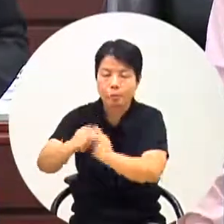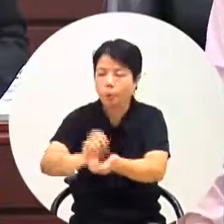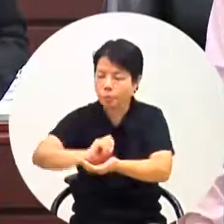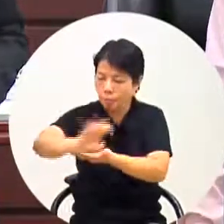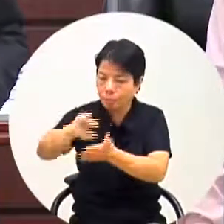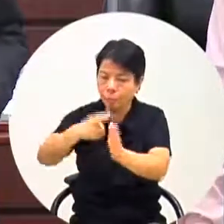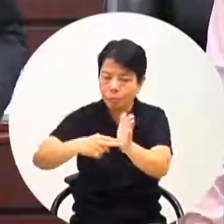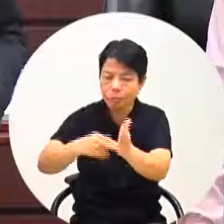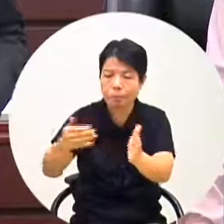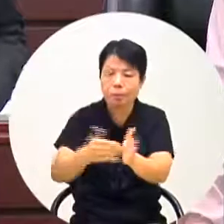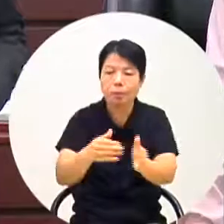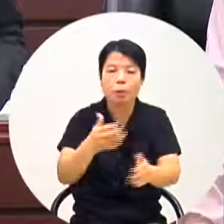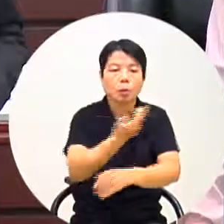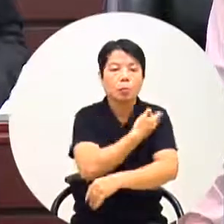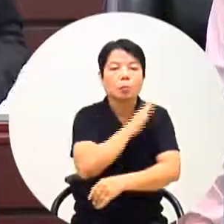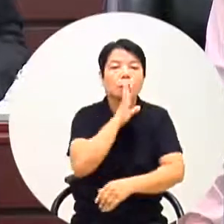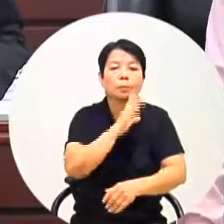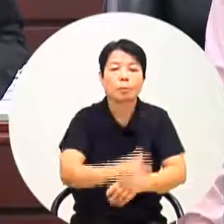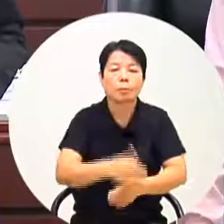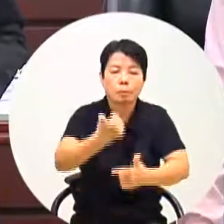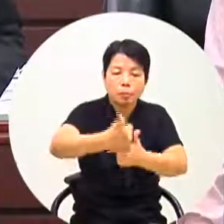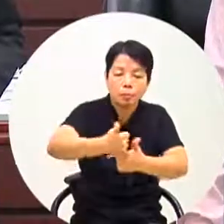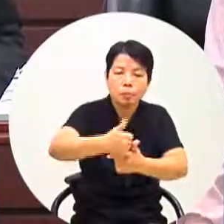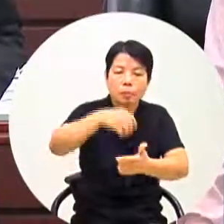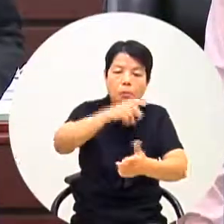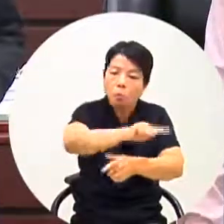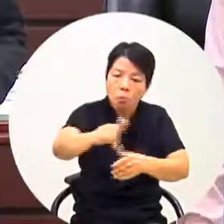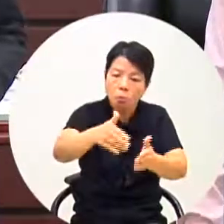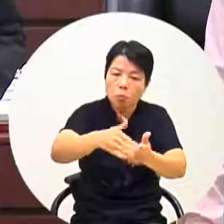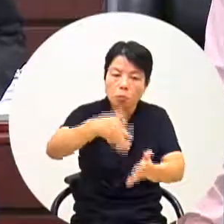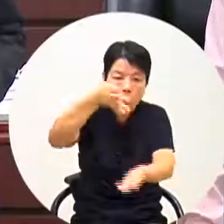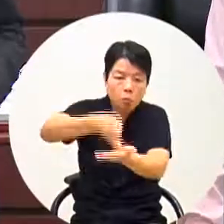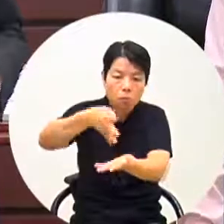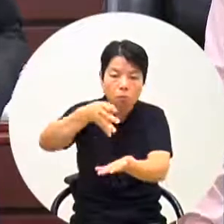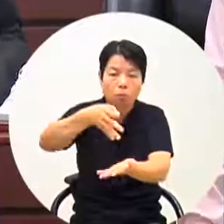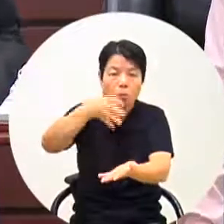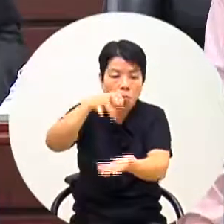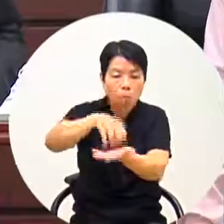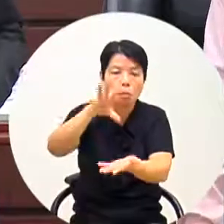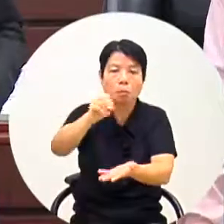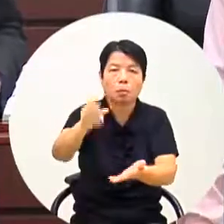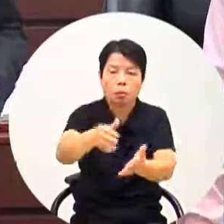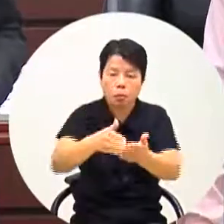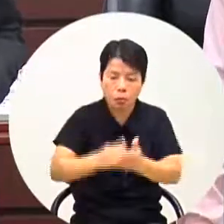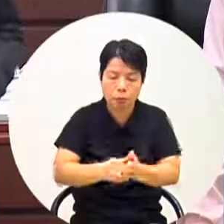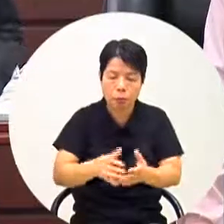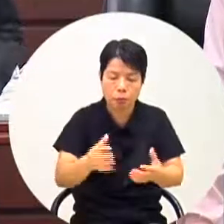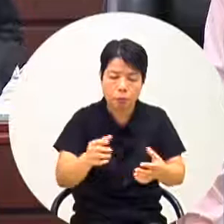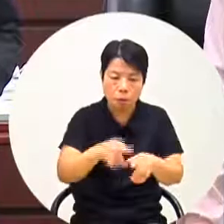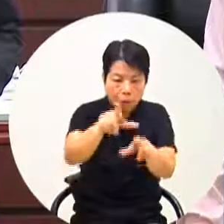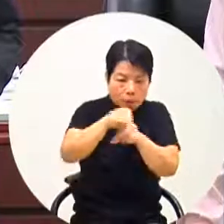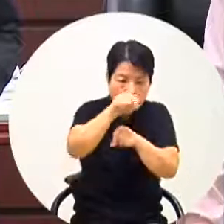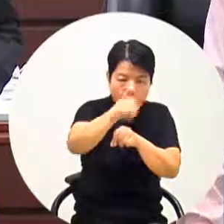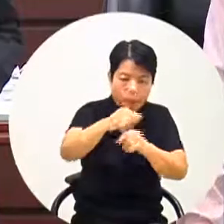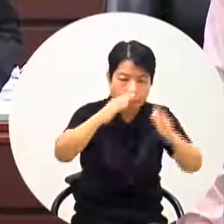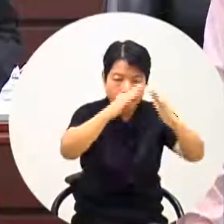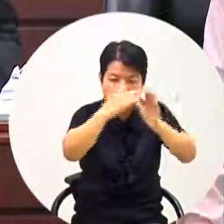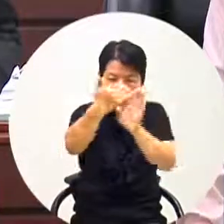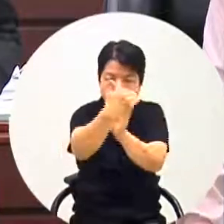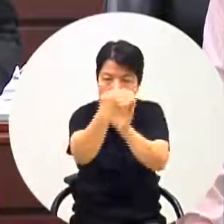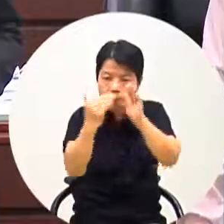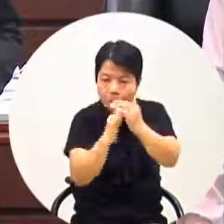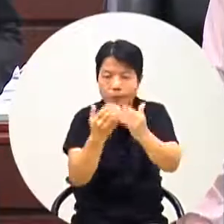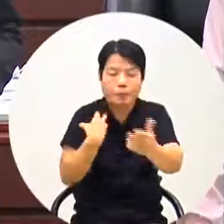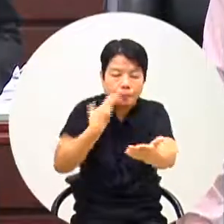是说今天不管他建物有无登记，那我们会依照他建筑的一个材质跟样式来去做必要的一个赔